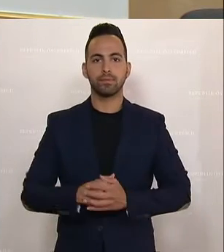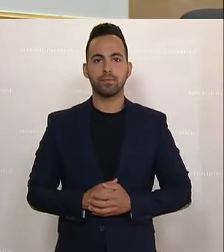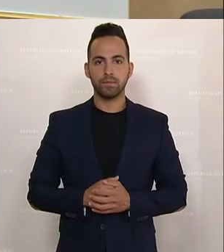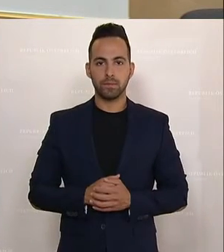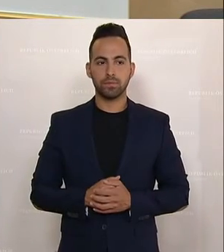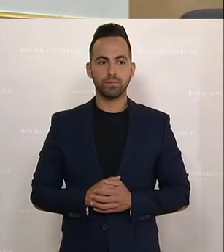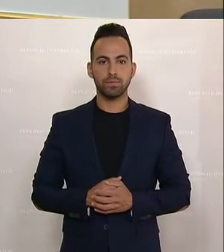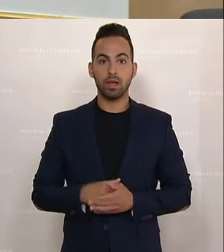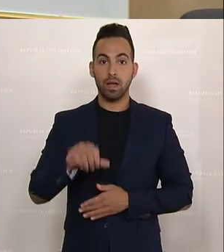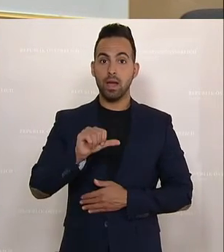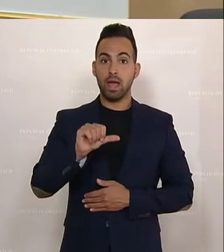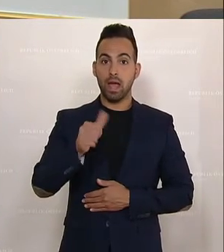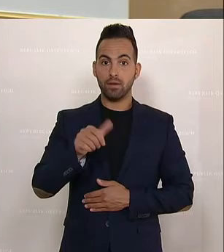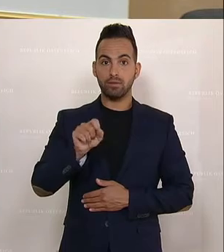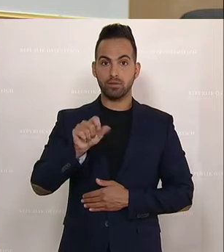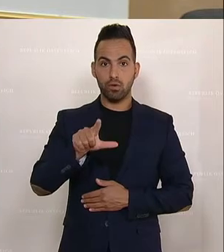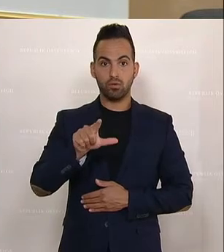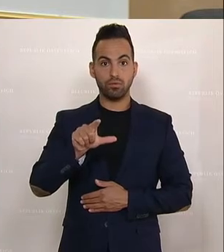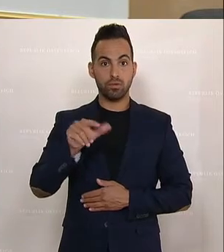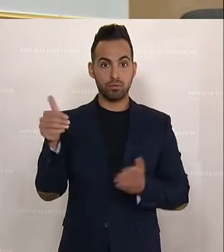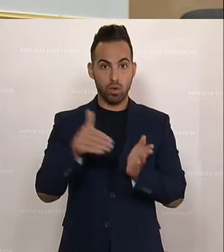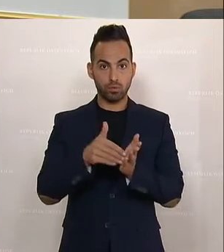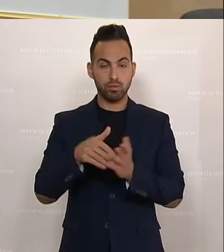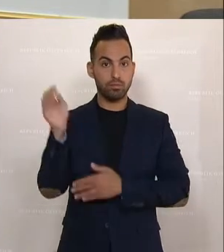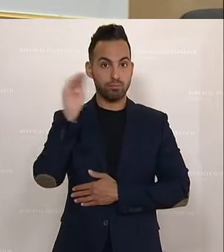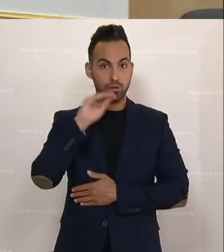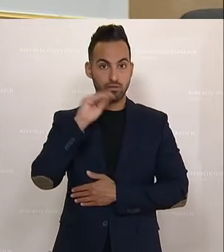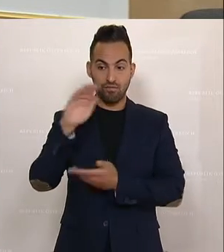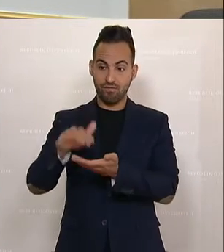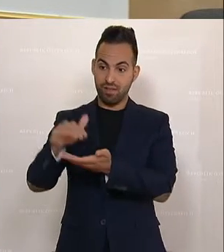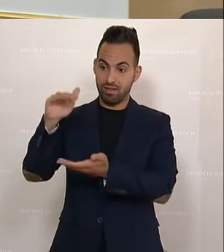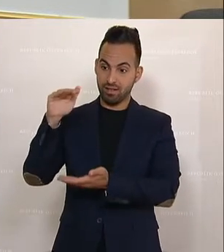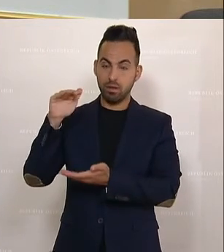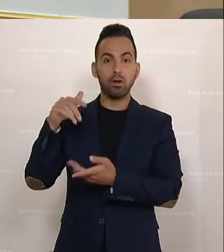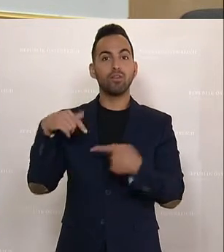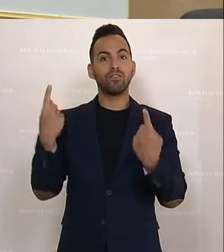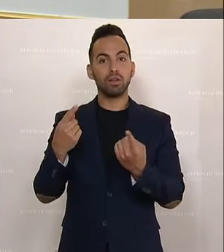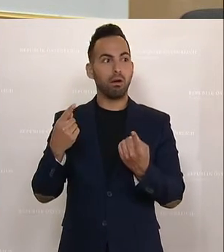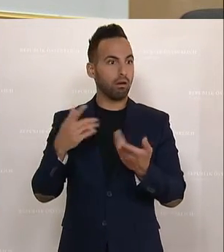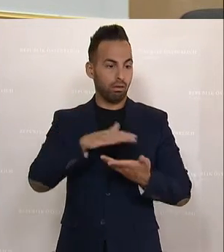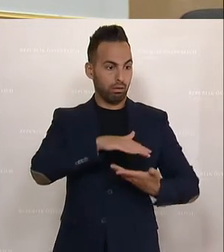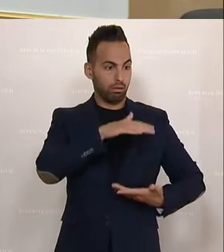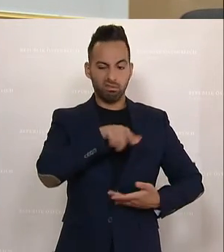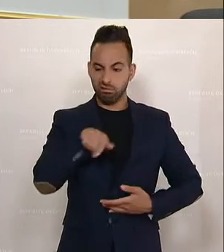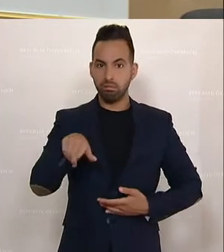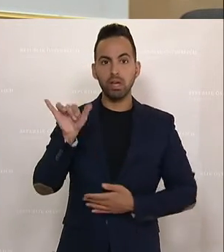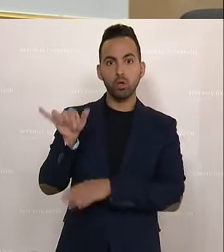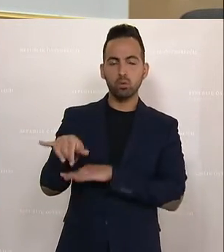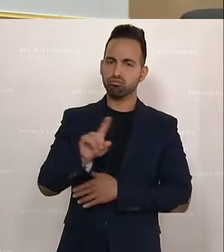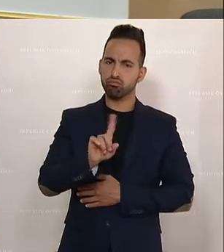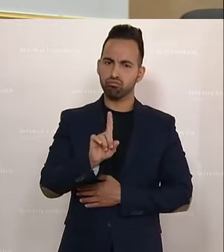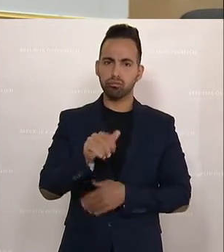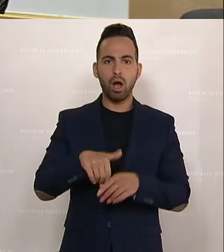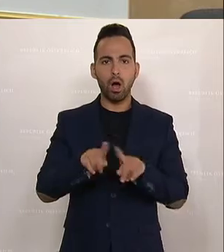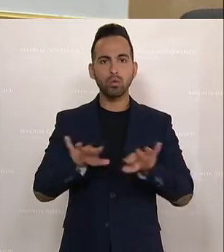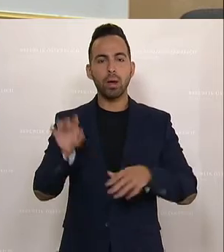die bei uns einlangen, deshalb ignoriert werden, ist nicht zulässig. Auch Beschwerden, bei